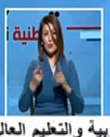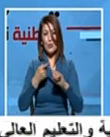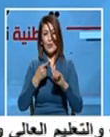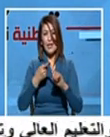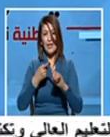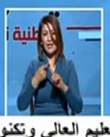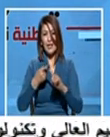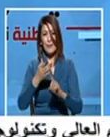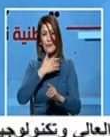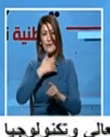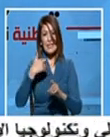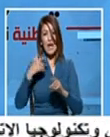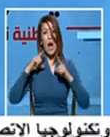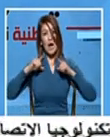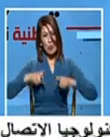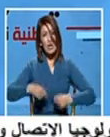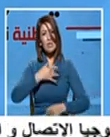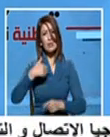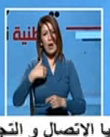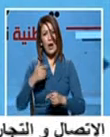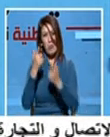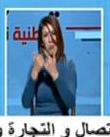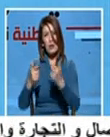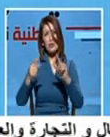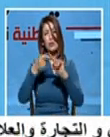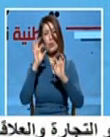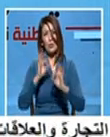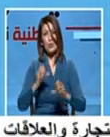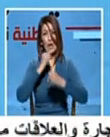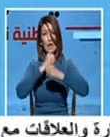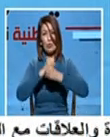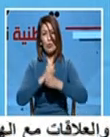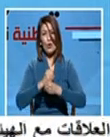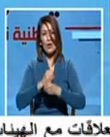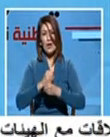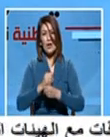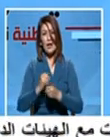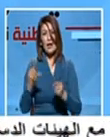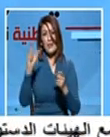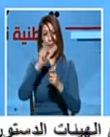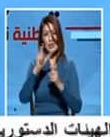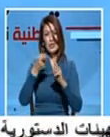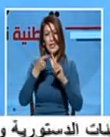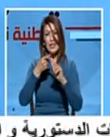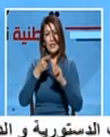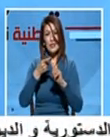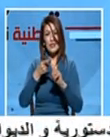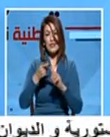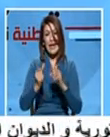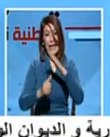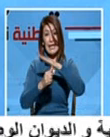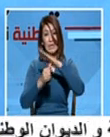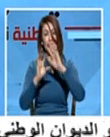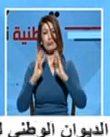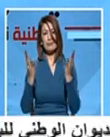زيتا في المنظومه الصحيه كوزاره كغير وزاره، انا قدامي الكونساي دو لورد، باش احنا نهتموا